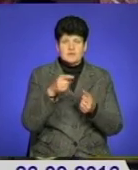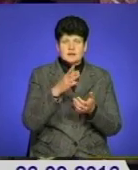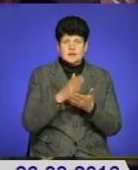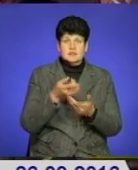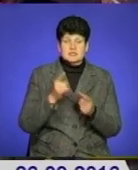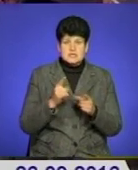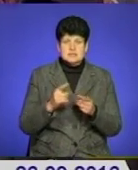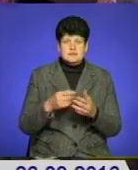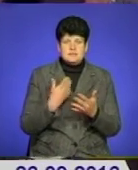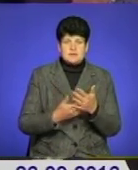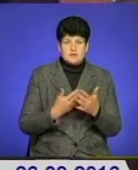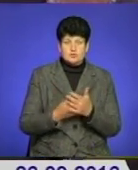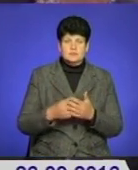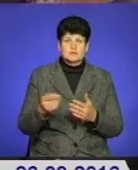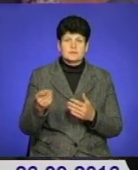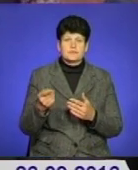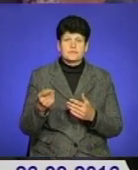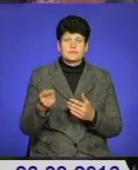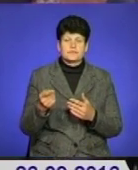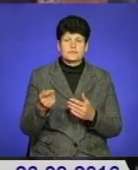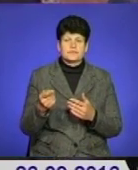символом тернопільської інтелігенції, він став справжнім символом